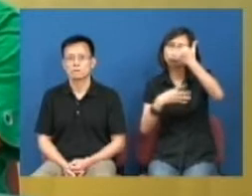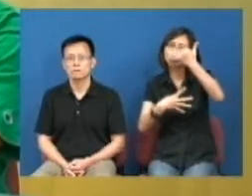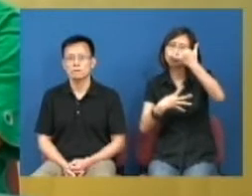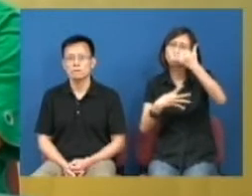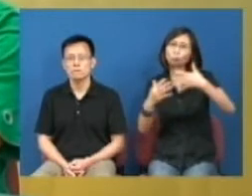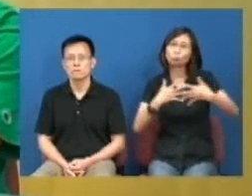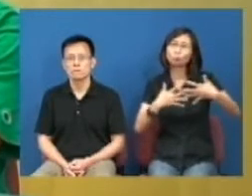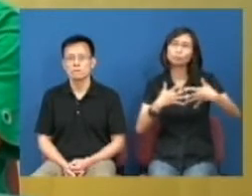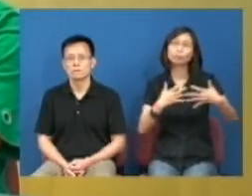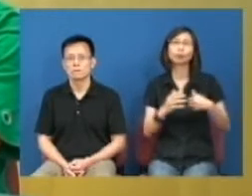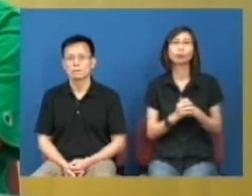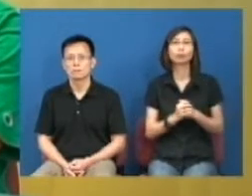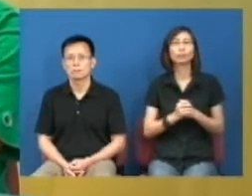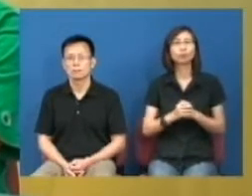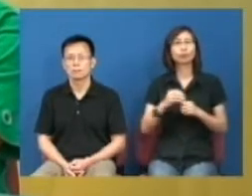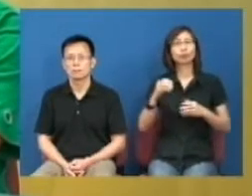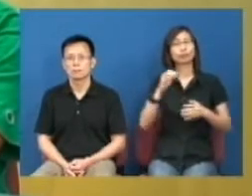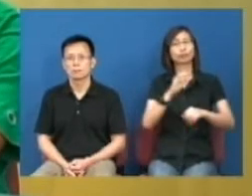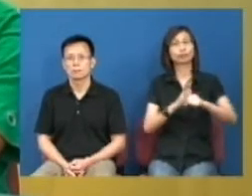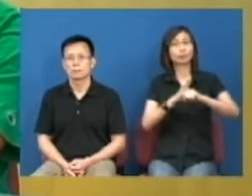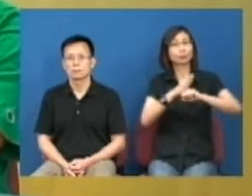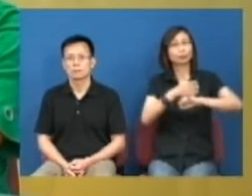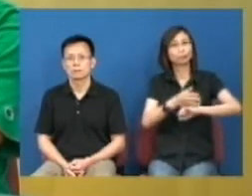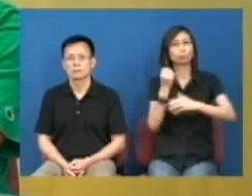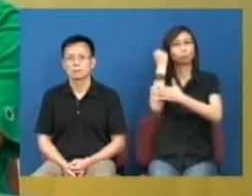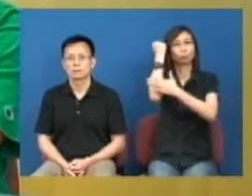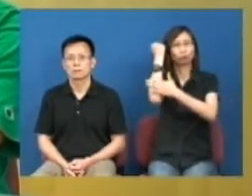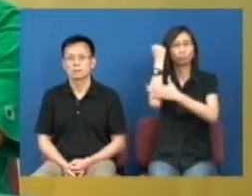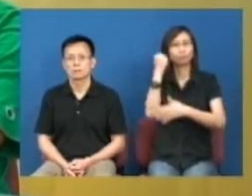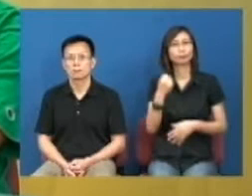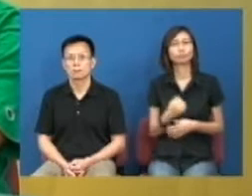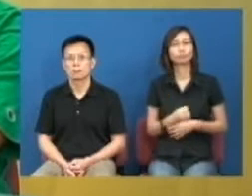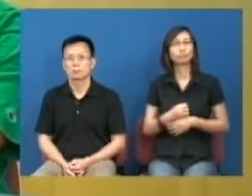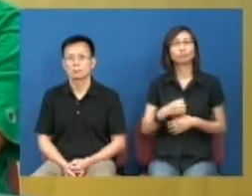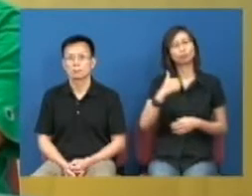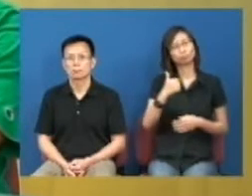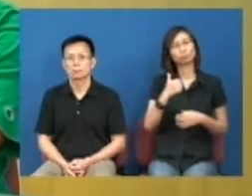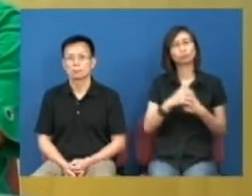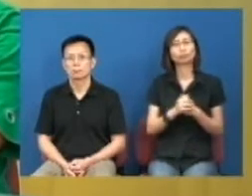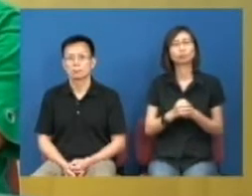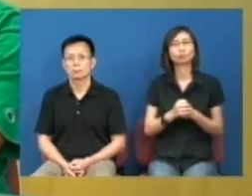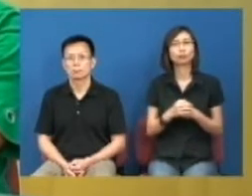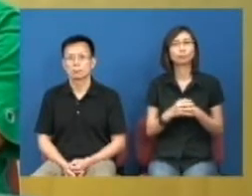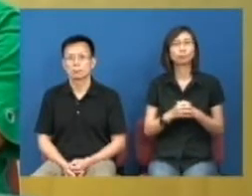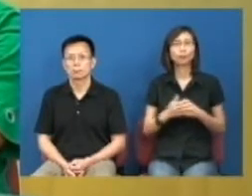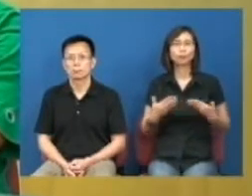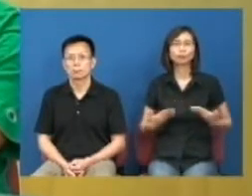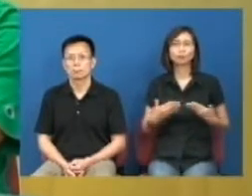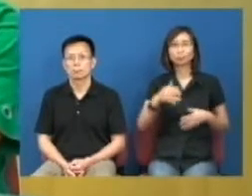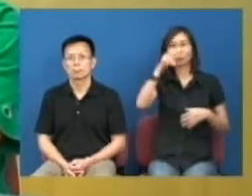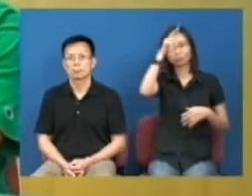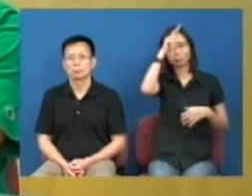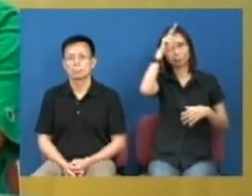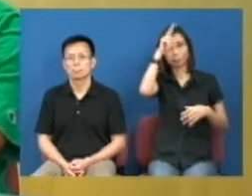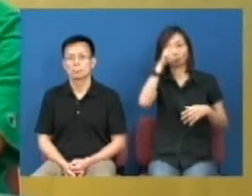係社會抗爭嘅一個接受程度嘅指標啦。咁當然而家未去到一個政府完全唔容忍啊，用盡